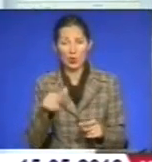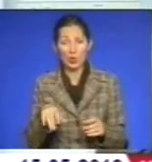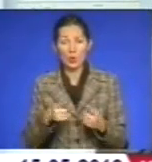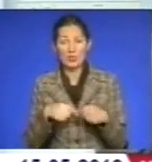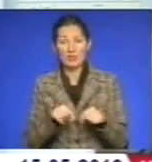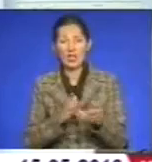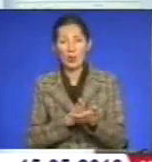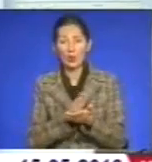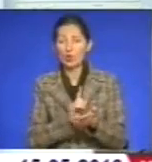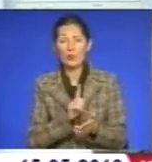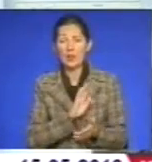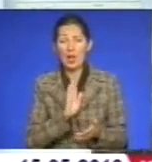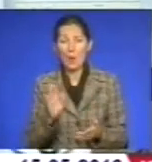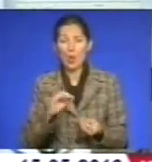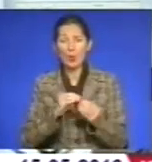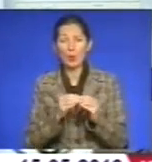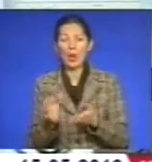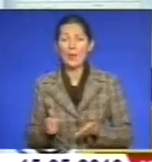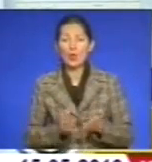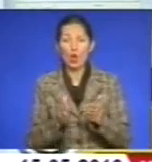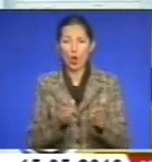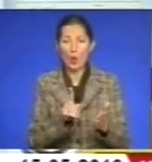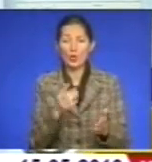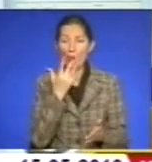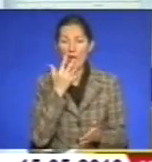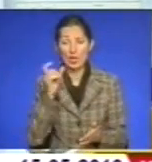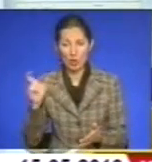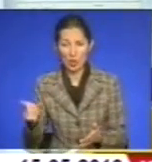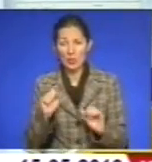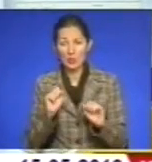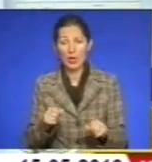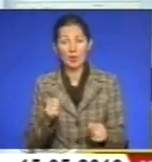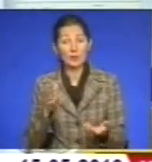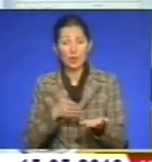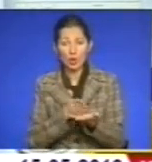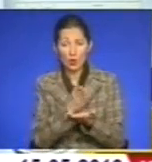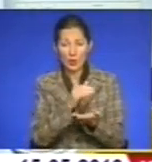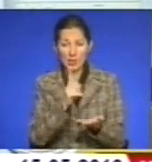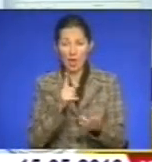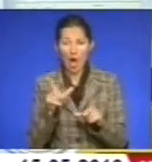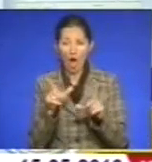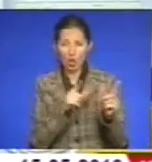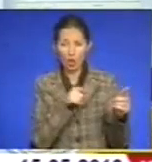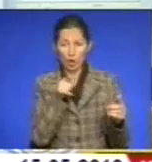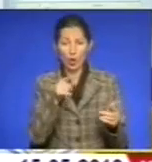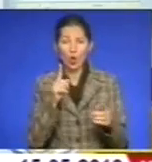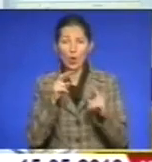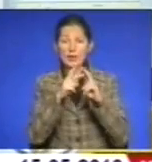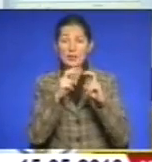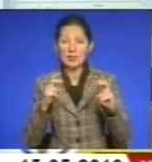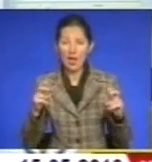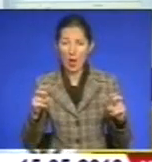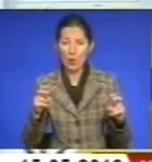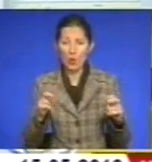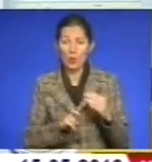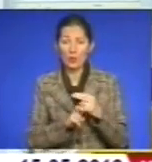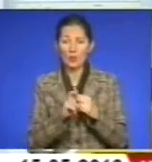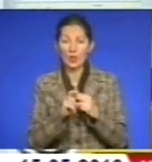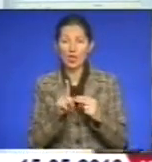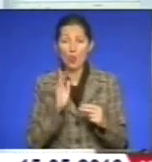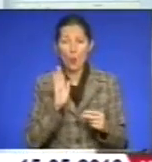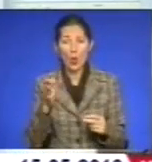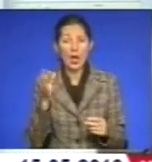дорогами, щоб іноземець міг зорієнтуватися, як доїхати до цього замку, щоб була інформація